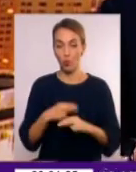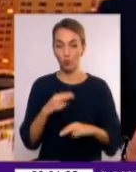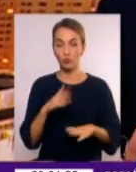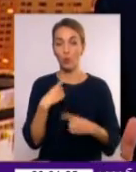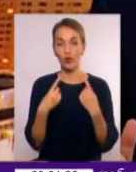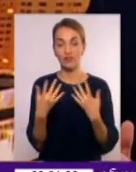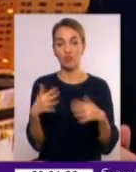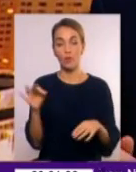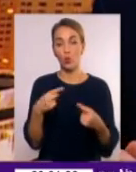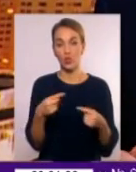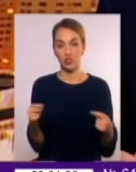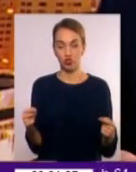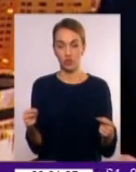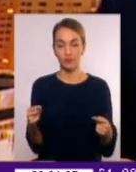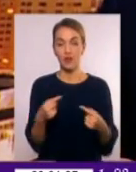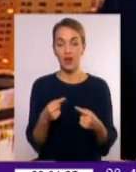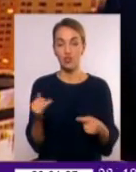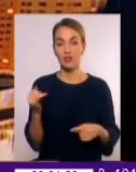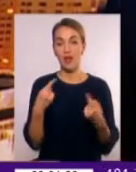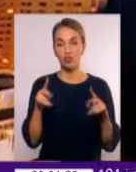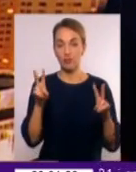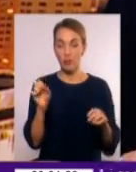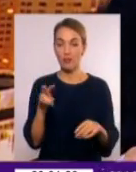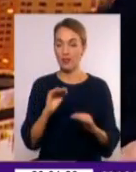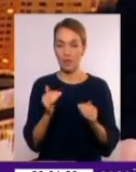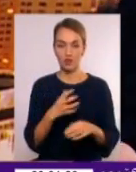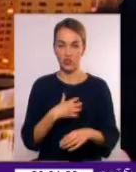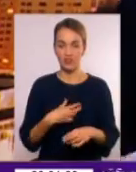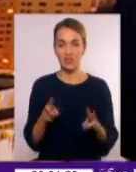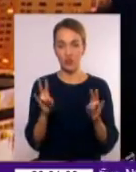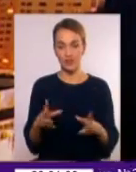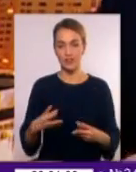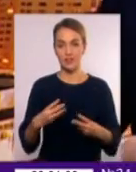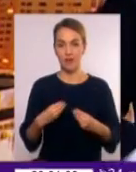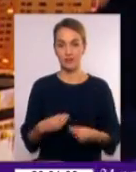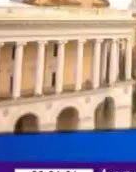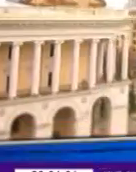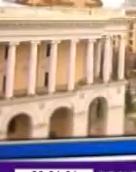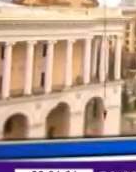говорити вже про інші речі і на інші теми, але не менш важливі, тож залишайтеся з нами.